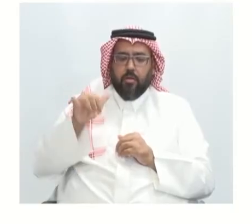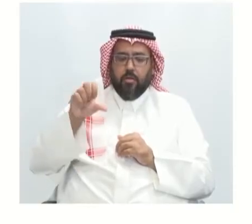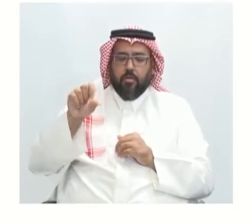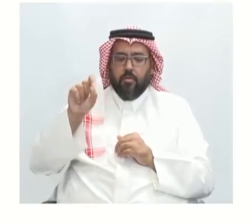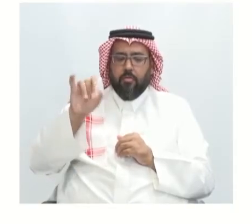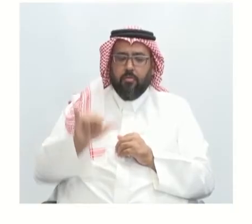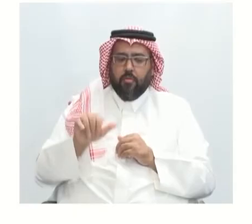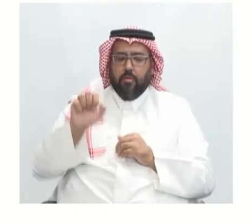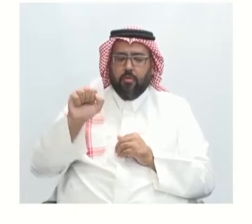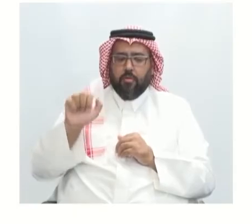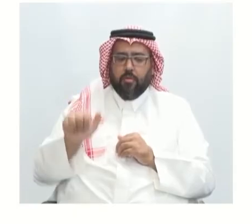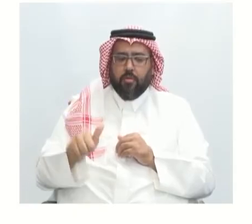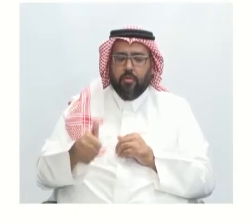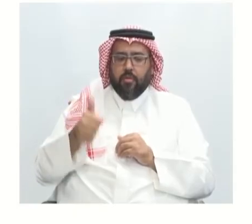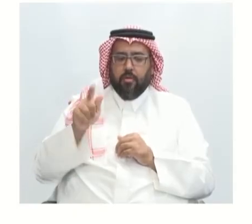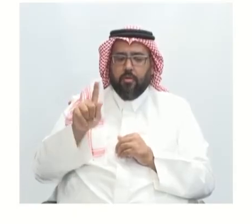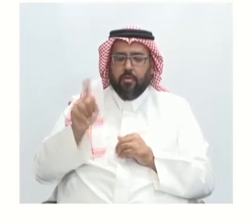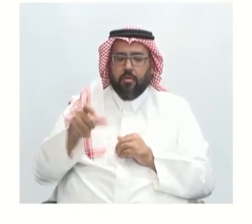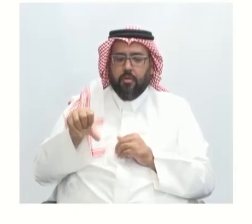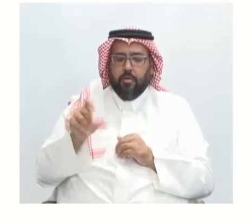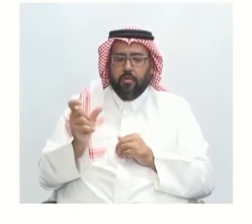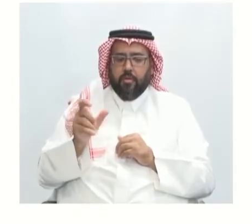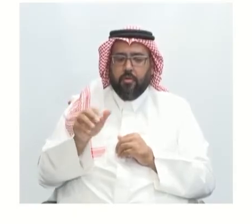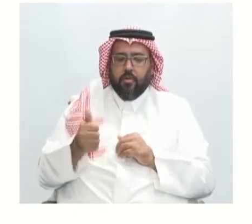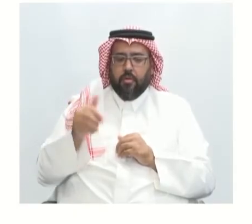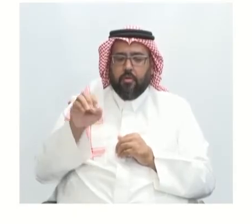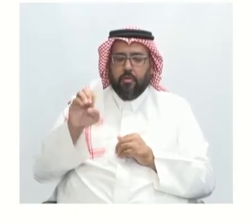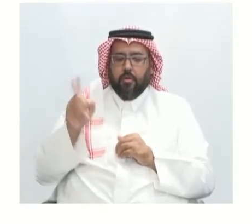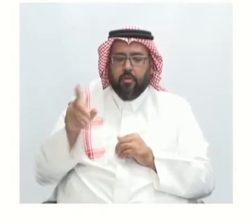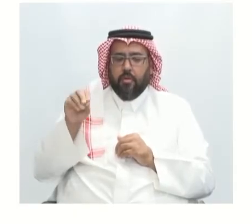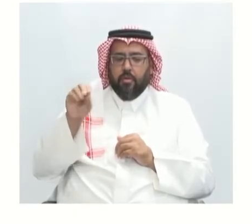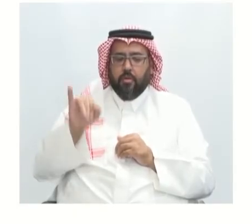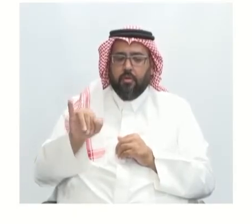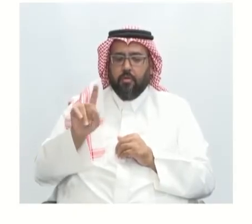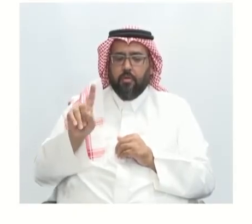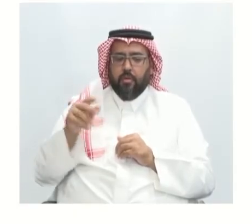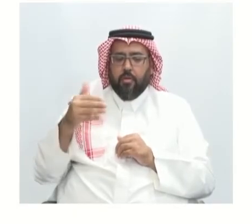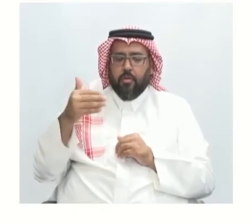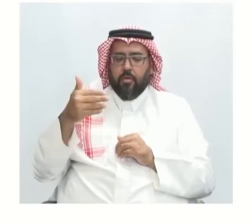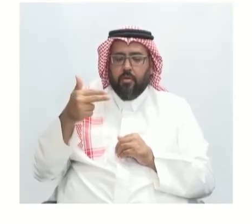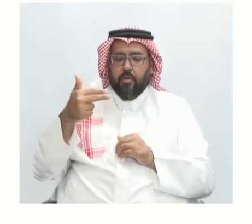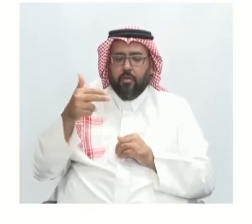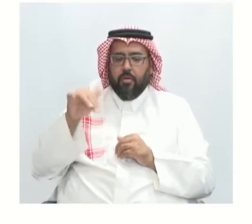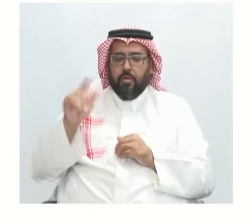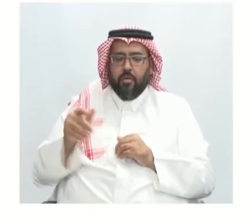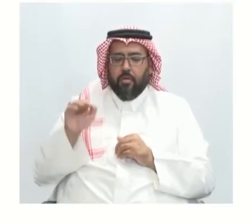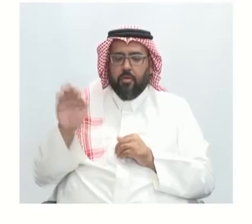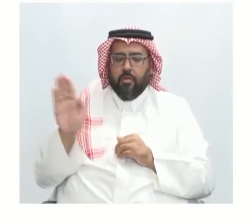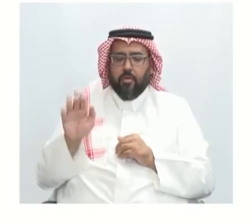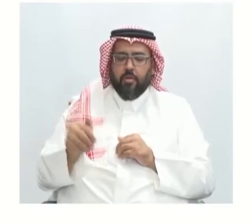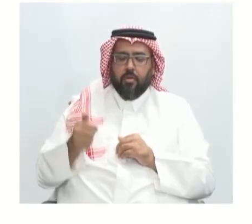يوفى الصابرون اجرهم بغير حساب يعني